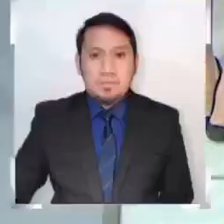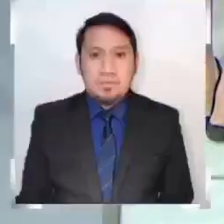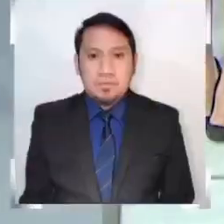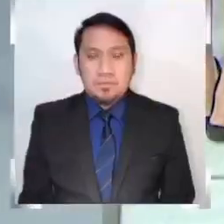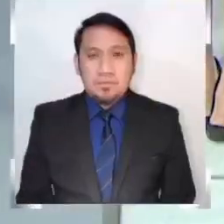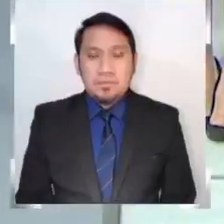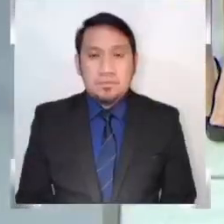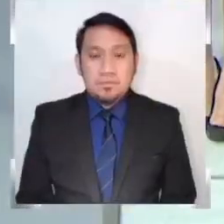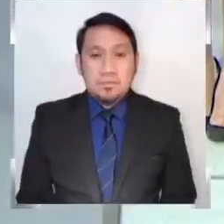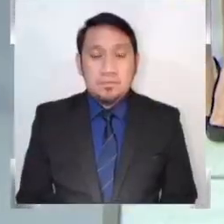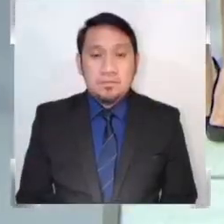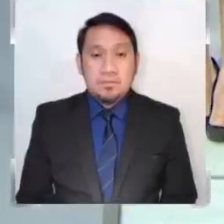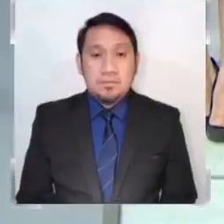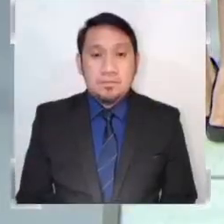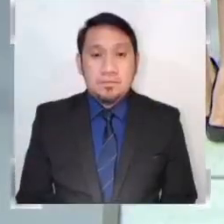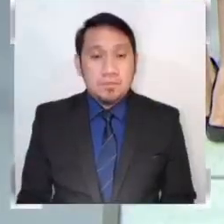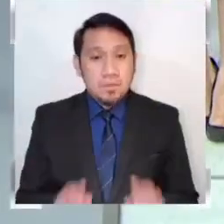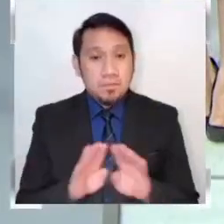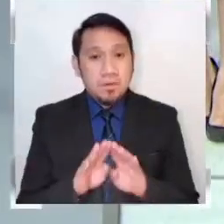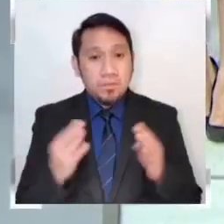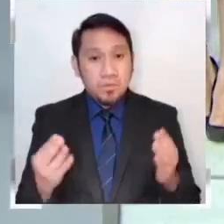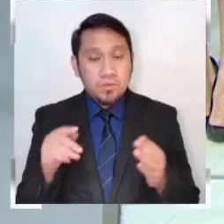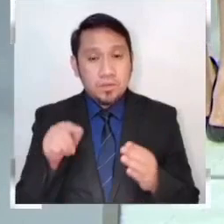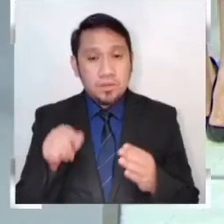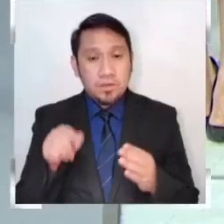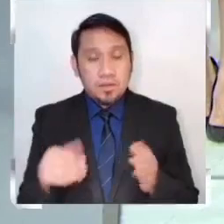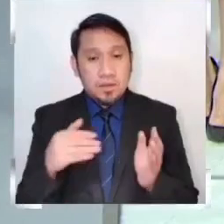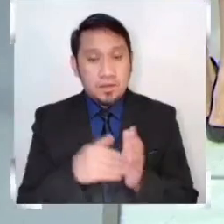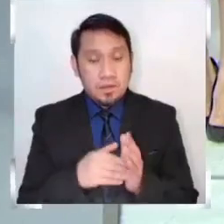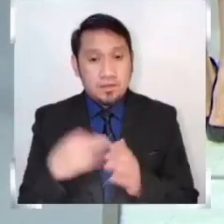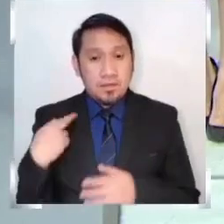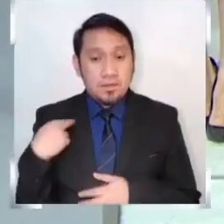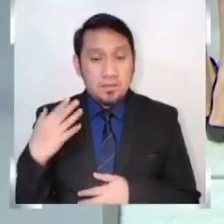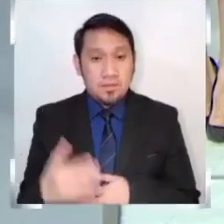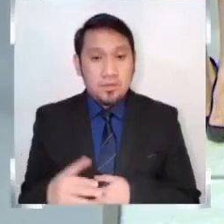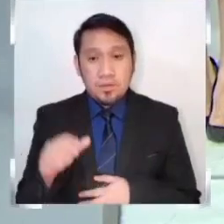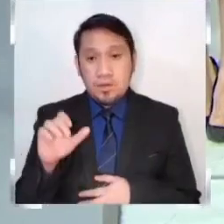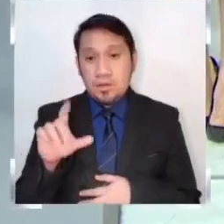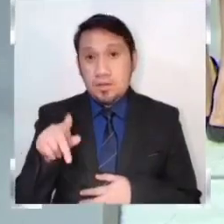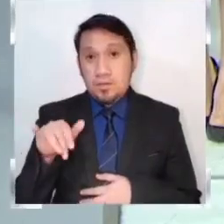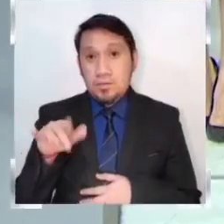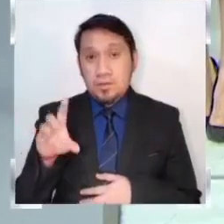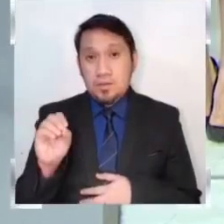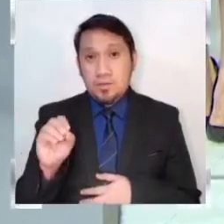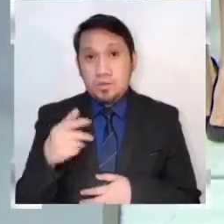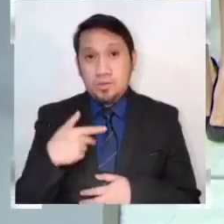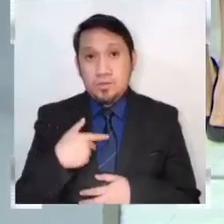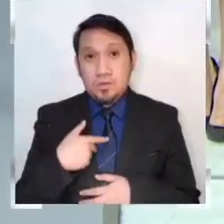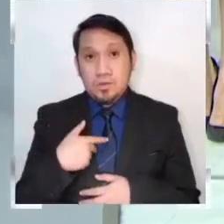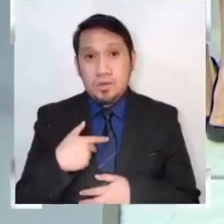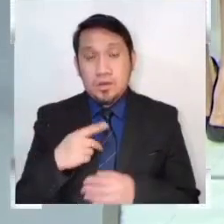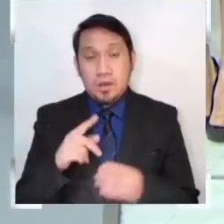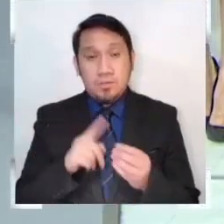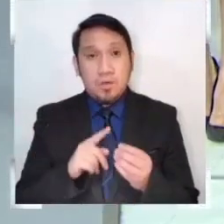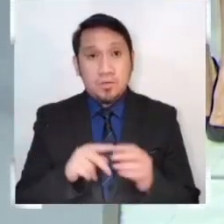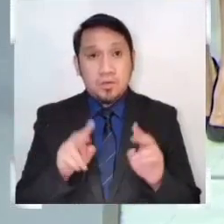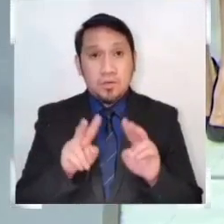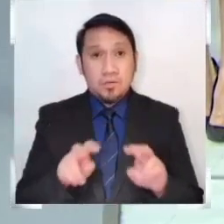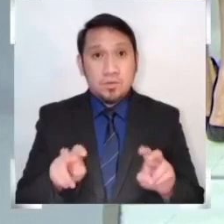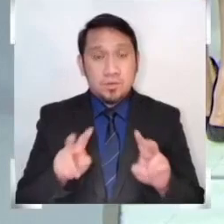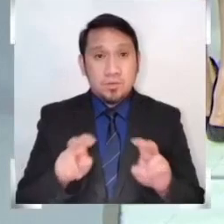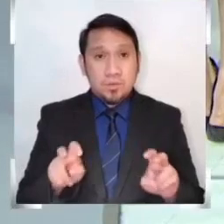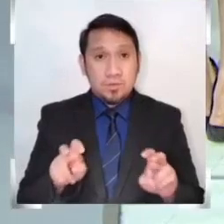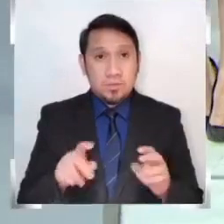Gustong pabuksan muli ni Cavite 4th District Representative Elpidio Barzaga Jr. sa Kamara ang investigasyon kaugnay sa umani paglabag